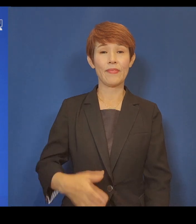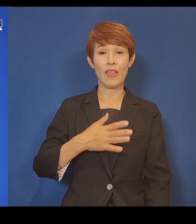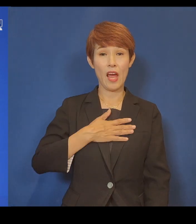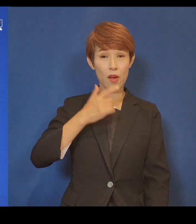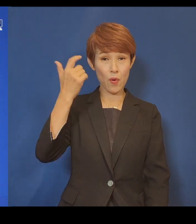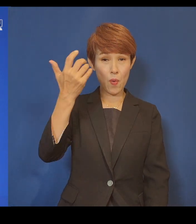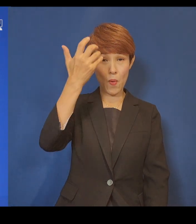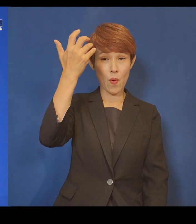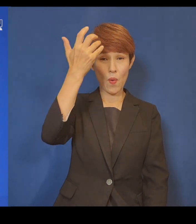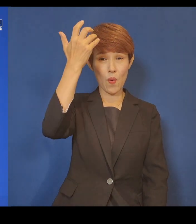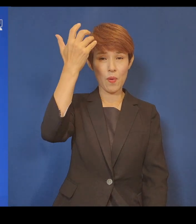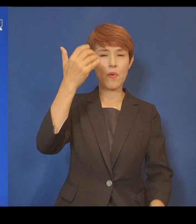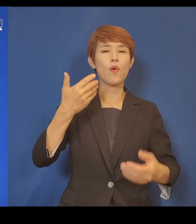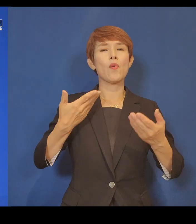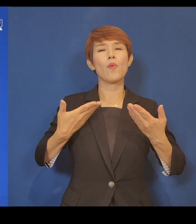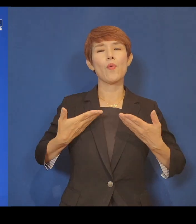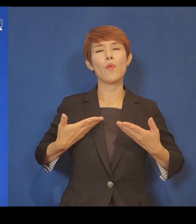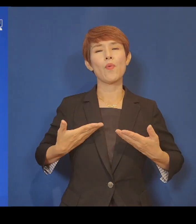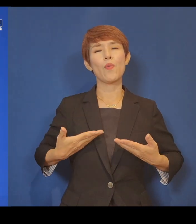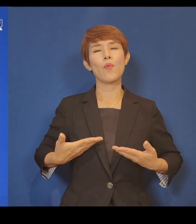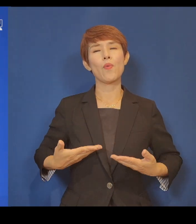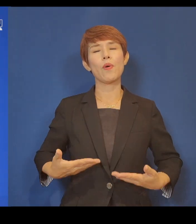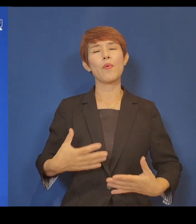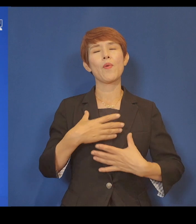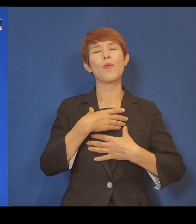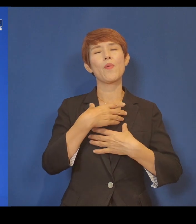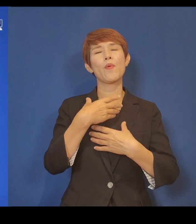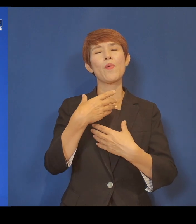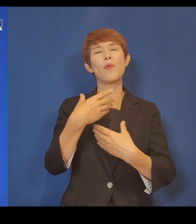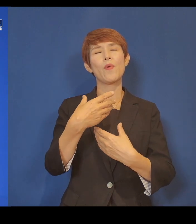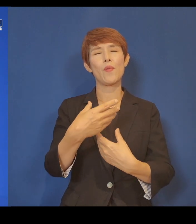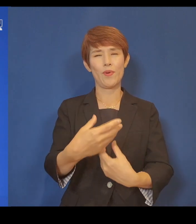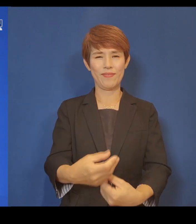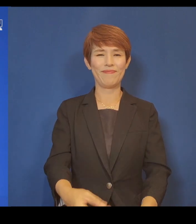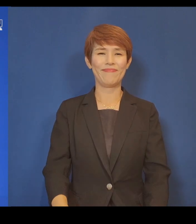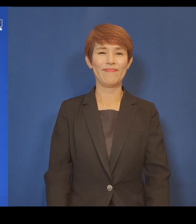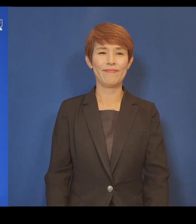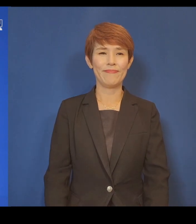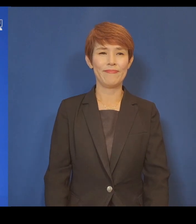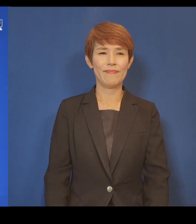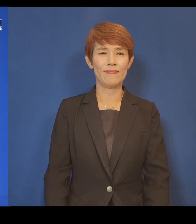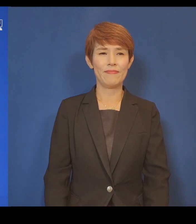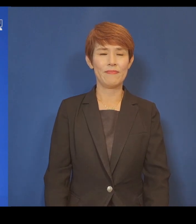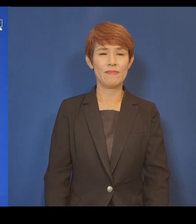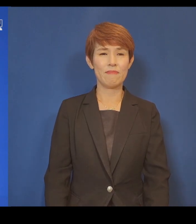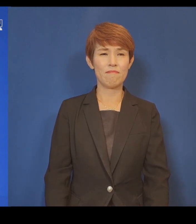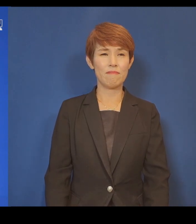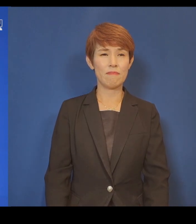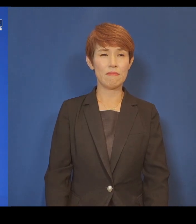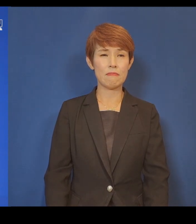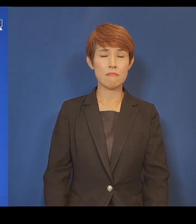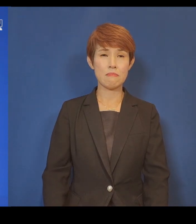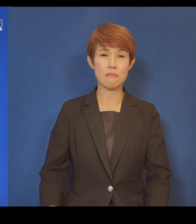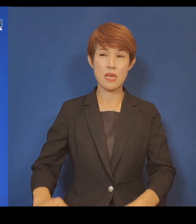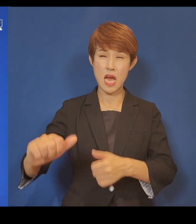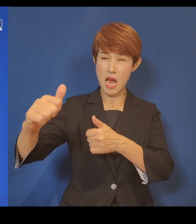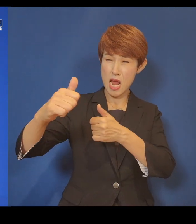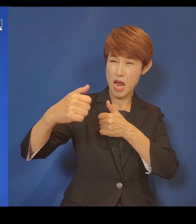자기 영혼으로 고요하고 평온하게 하기를 왜 안 죽여버리고 싶겠습니까?